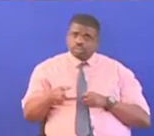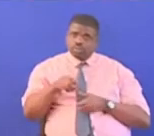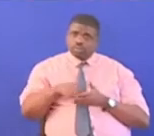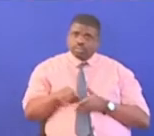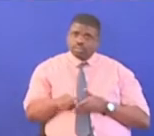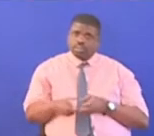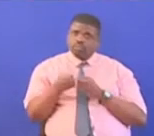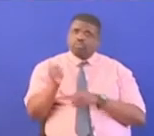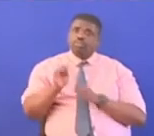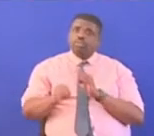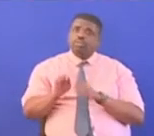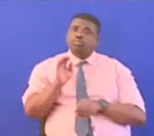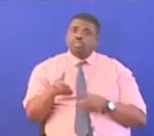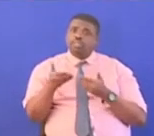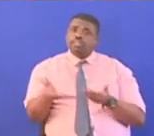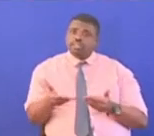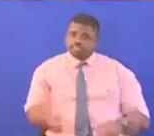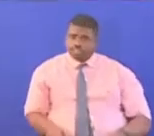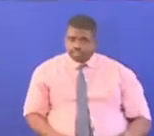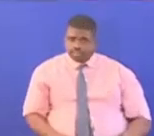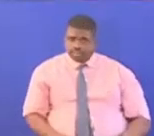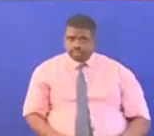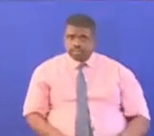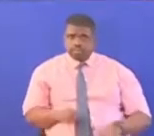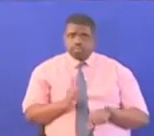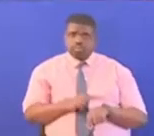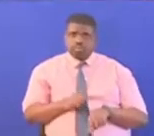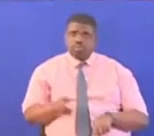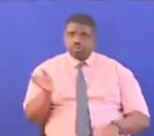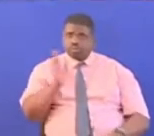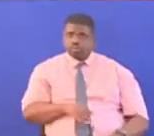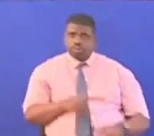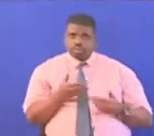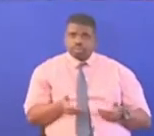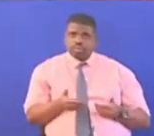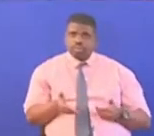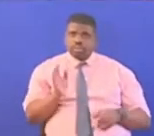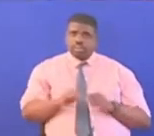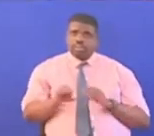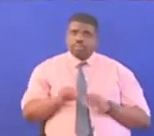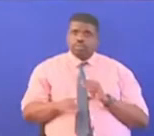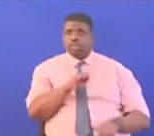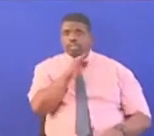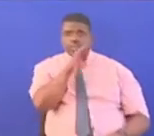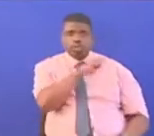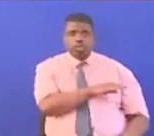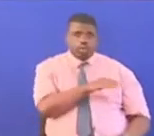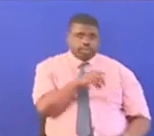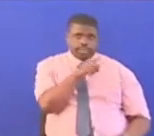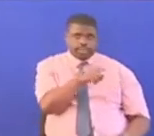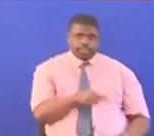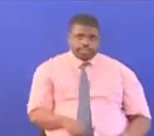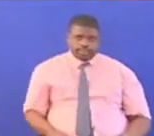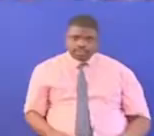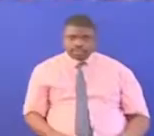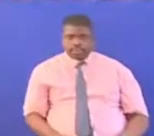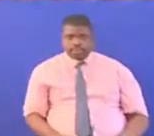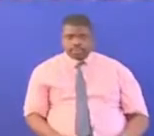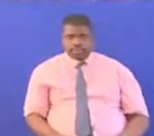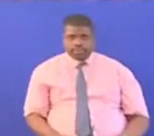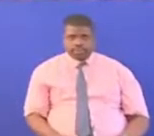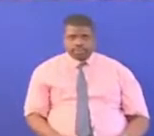Ardhi angetoa mchango wake sasa, lakini muda wetu umekwisha, kwa hivyo atachangia jioni naye.